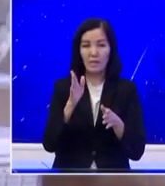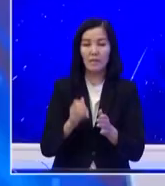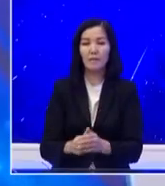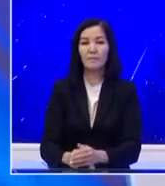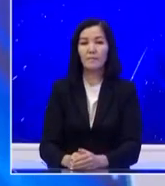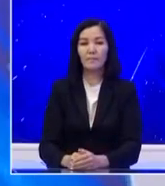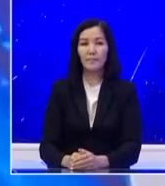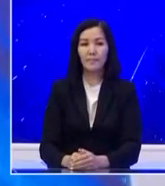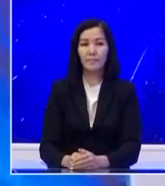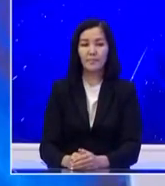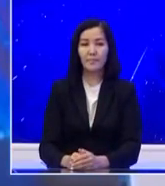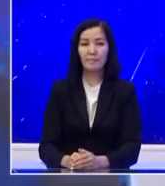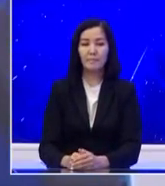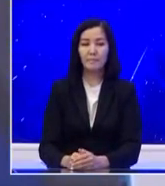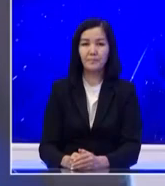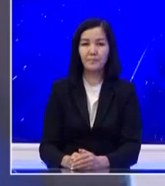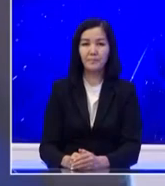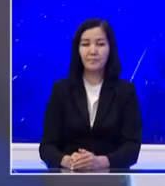министрлік.